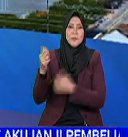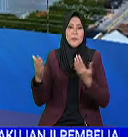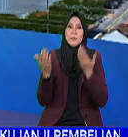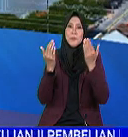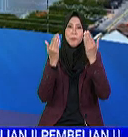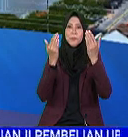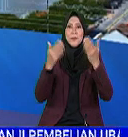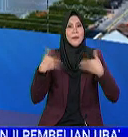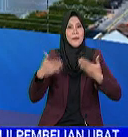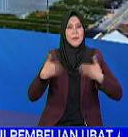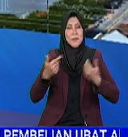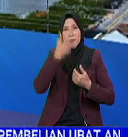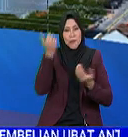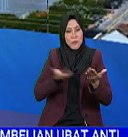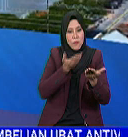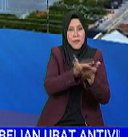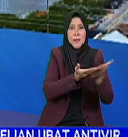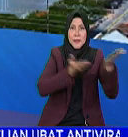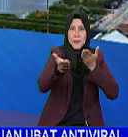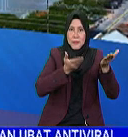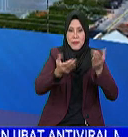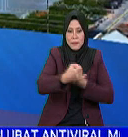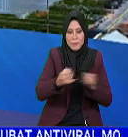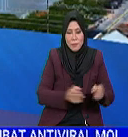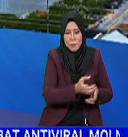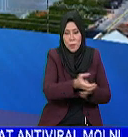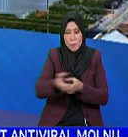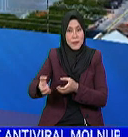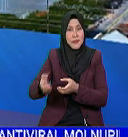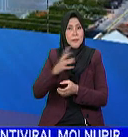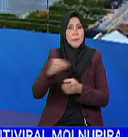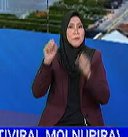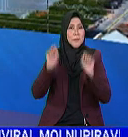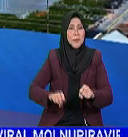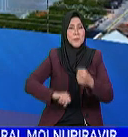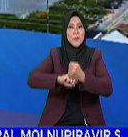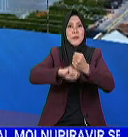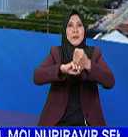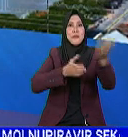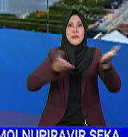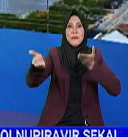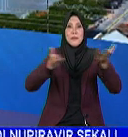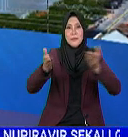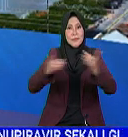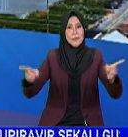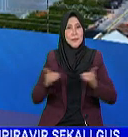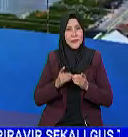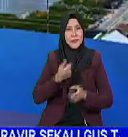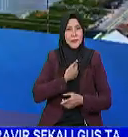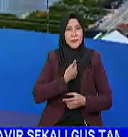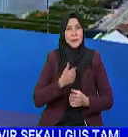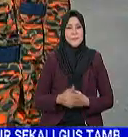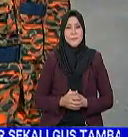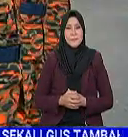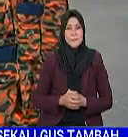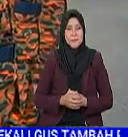dan gembira karena ditawarkan untuk berhemat di jabatan tersebut apatah lagi dapat menyumbang bakti di daerah mereka sendiri